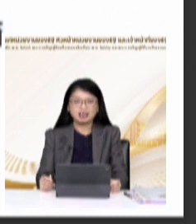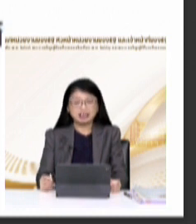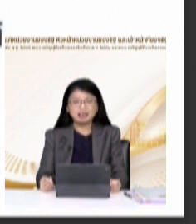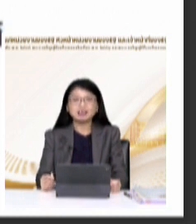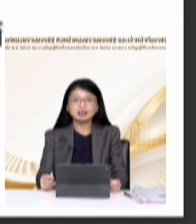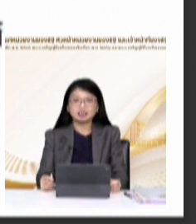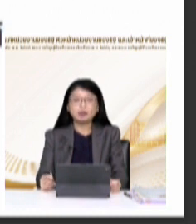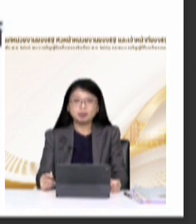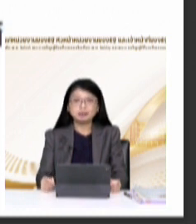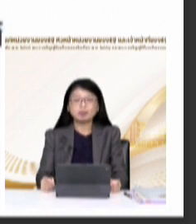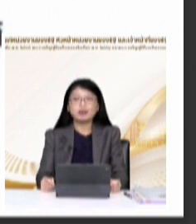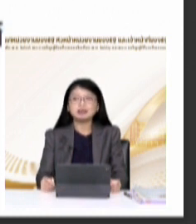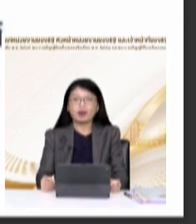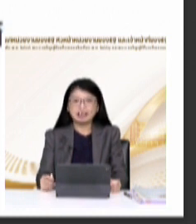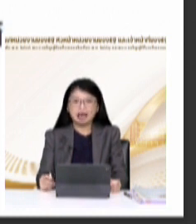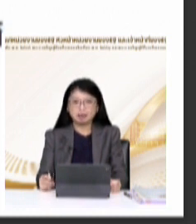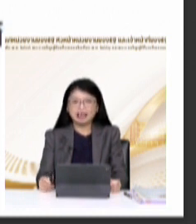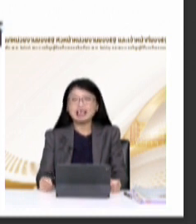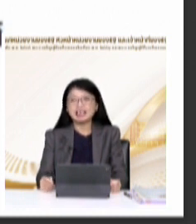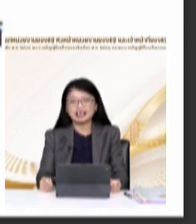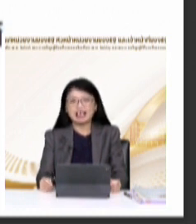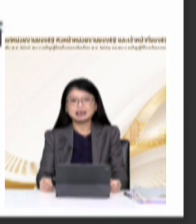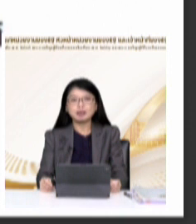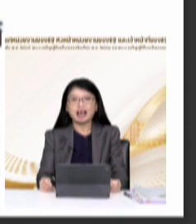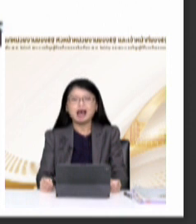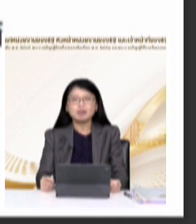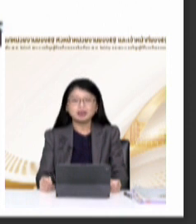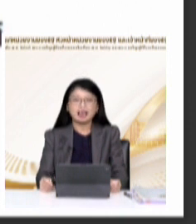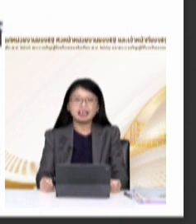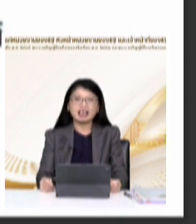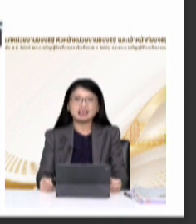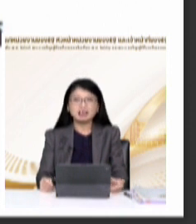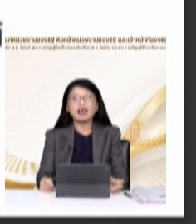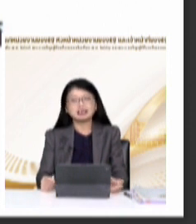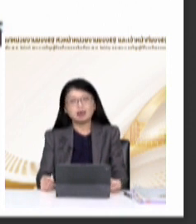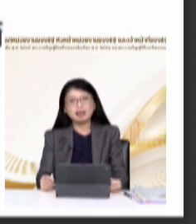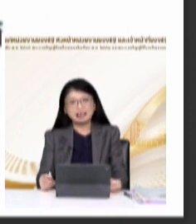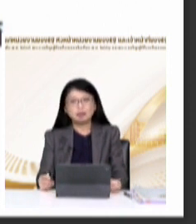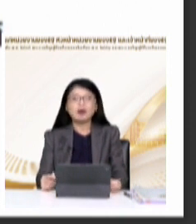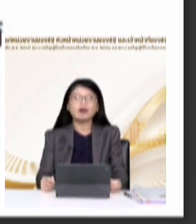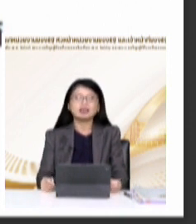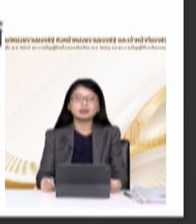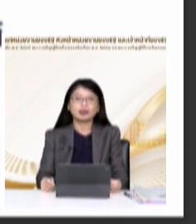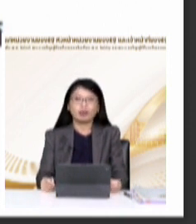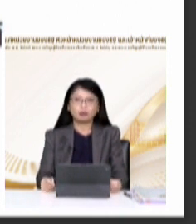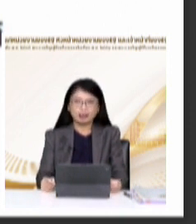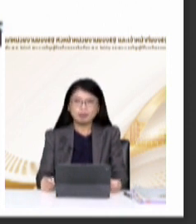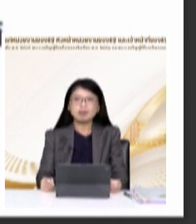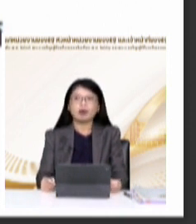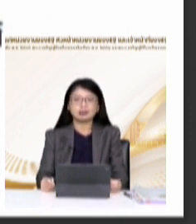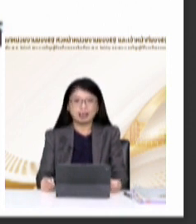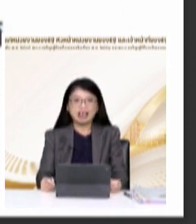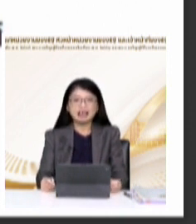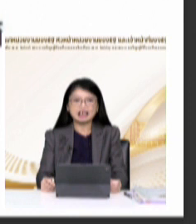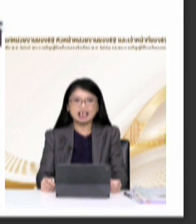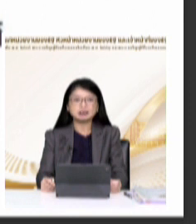รณีนี้ท่านก็จะต้องรวบรวมสำนวนส่งให้ทางพนักงานอัยการใช่ไหมคะเพราะฉะนั้นเนี่ยท่านก็อาจจะต้องไปเหลียวมองในส่วนของตัวระเบียบของส